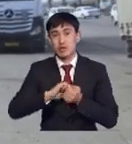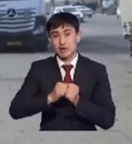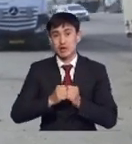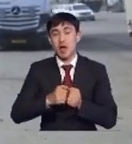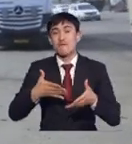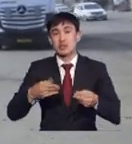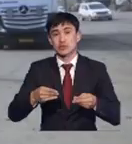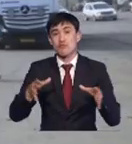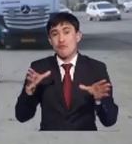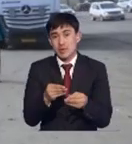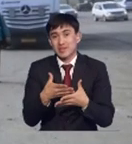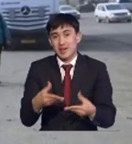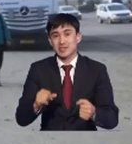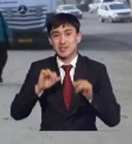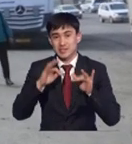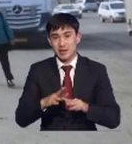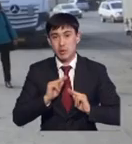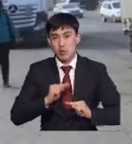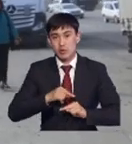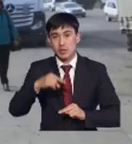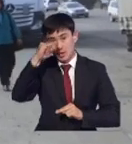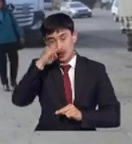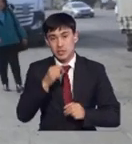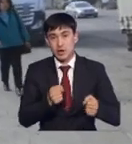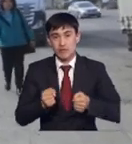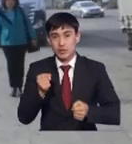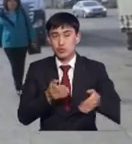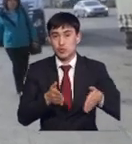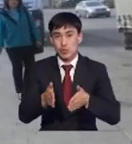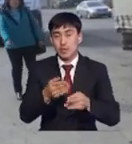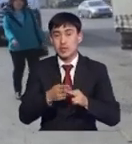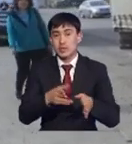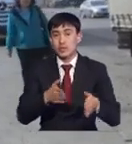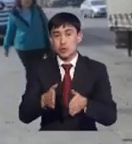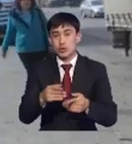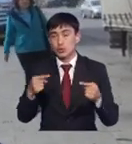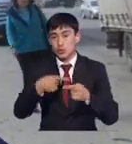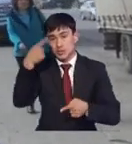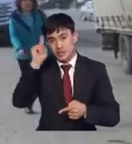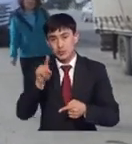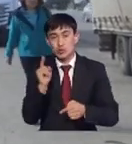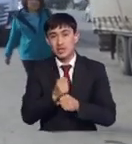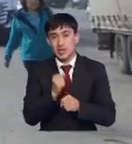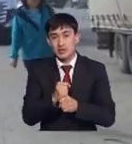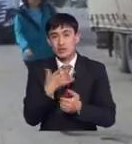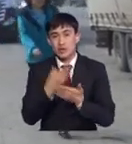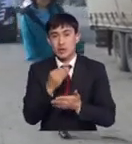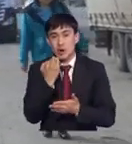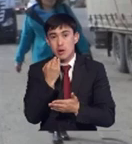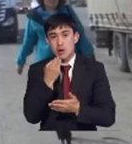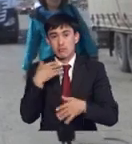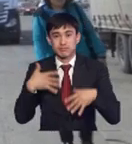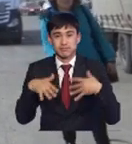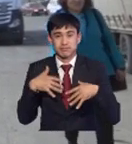тает вместе со снегом. Ну, говорят, что работает Казавтожол. Однако, несмотря на эти дороги, мы точно знаем, что делают они свою работу как